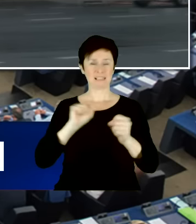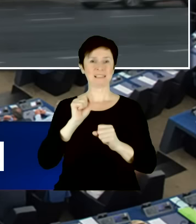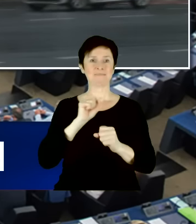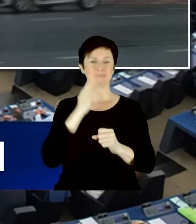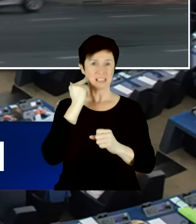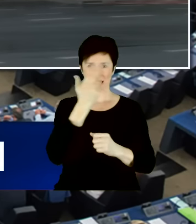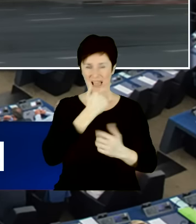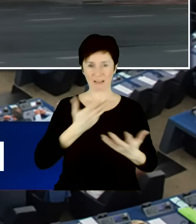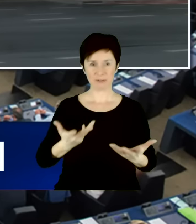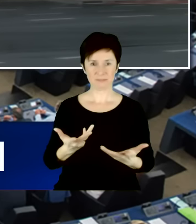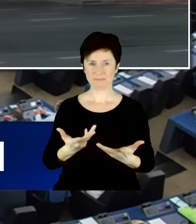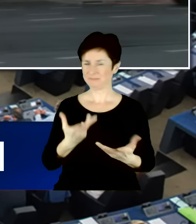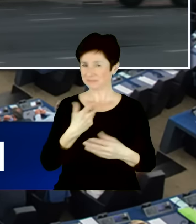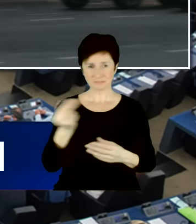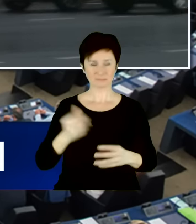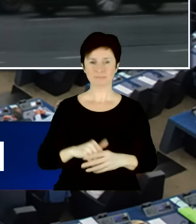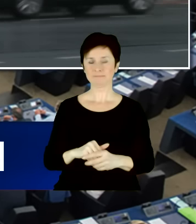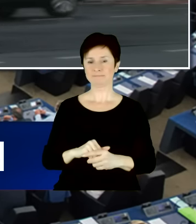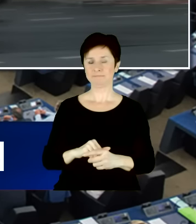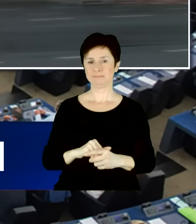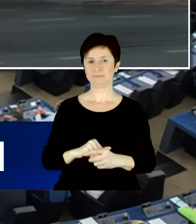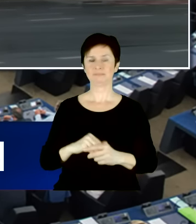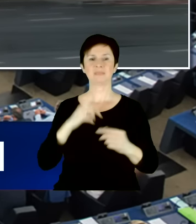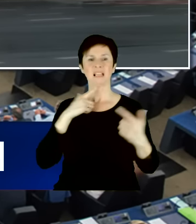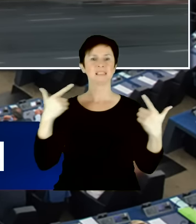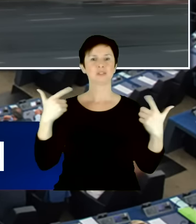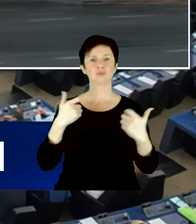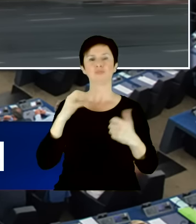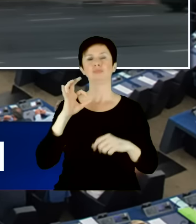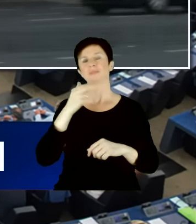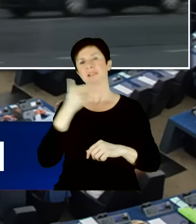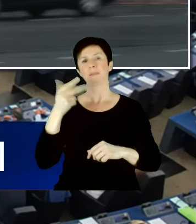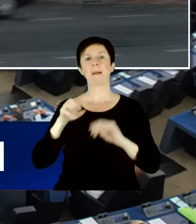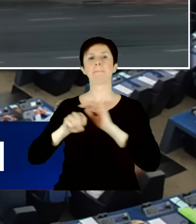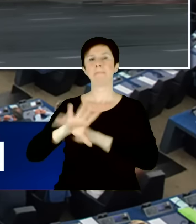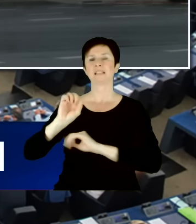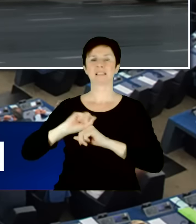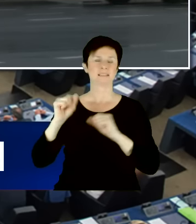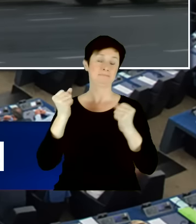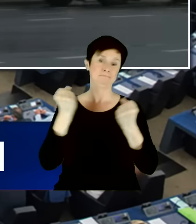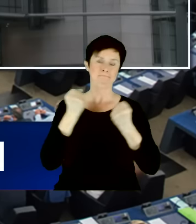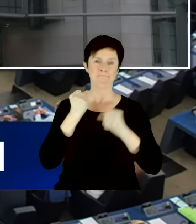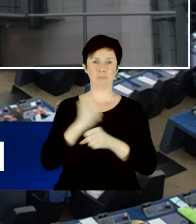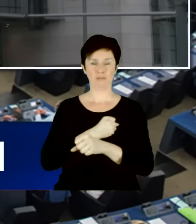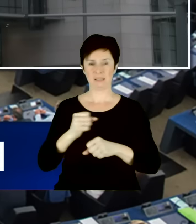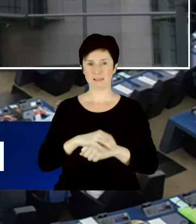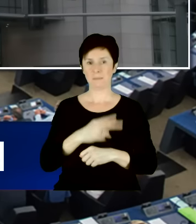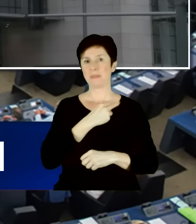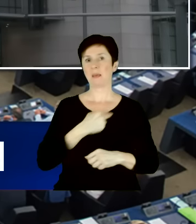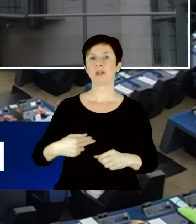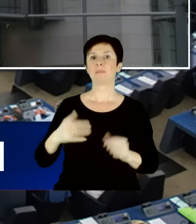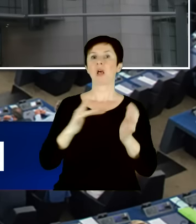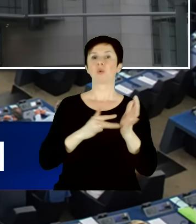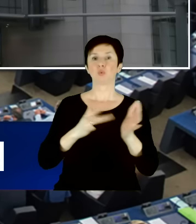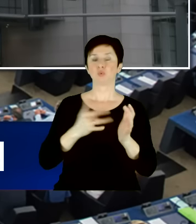której ten spór o media jest bardzo gorący. Mieliśmy sytuację, w której premier Donald Tusk po wywiadzie, w